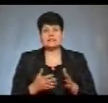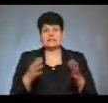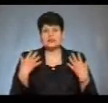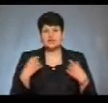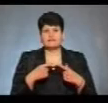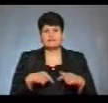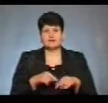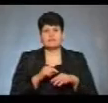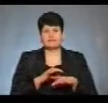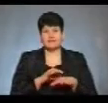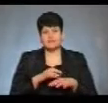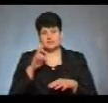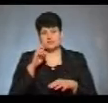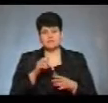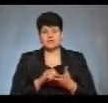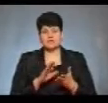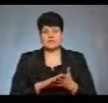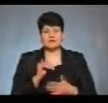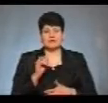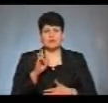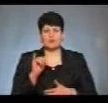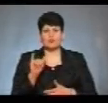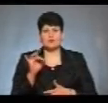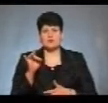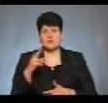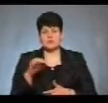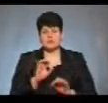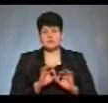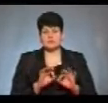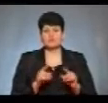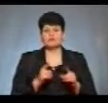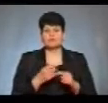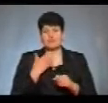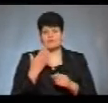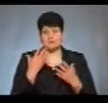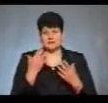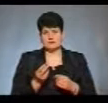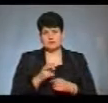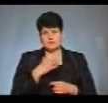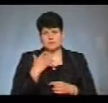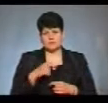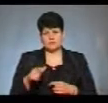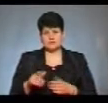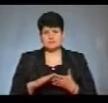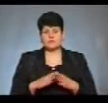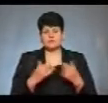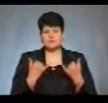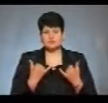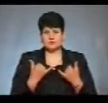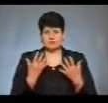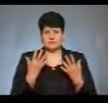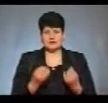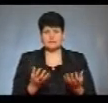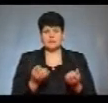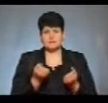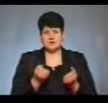Державного реєстру виборців Ірина Бурда пояснює, чому в останні 3 дні на реєстрацію приходить стільки людей. Станом на сьогодні ми в день